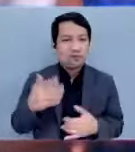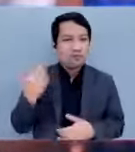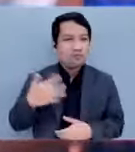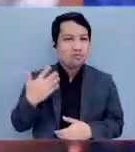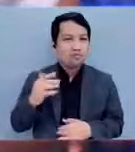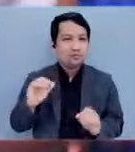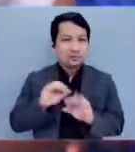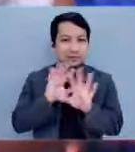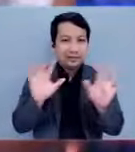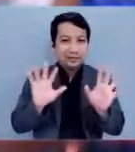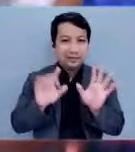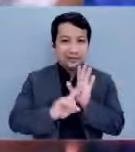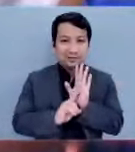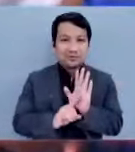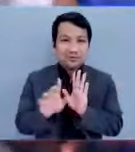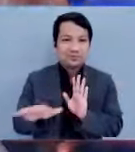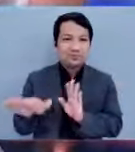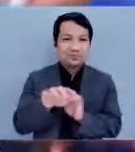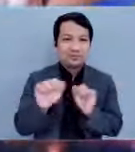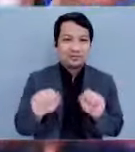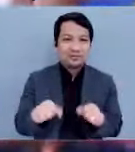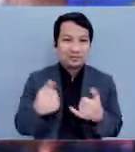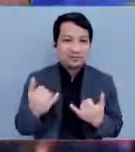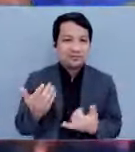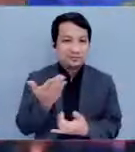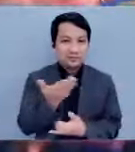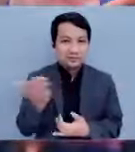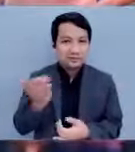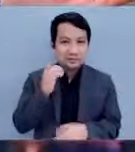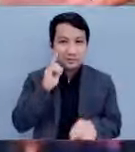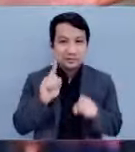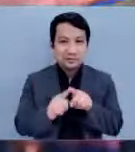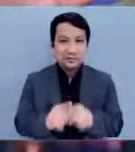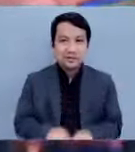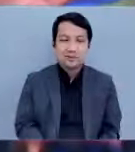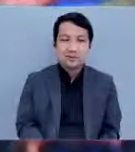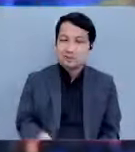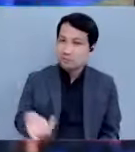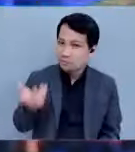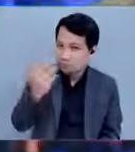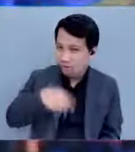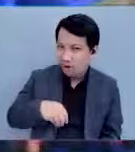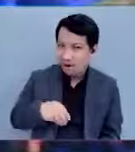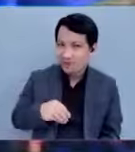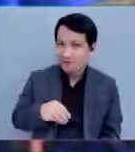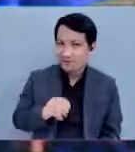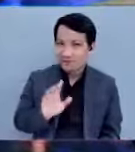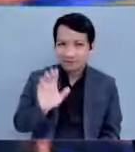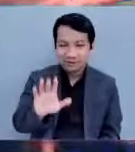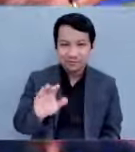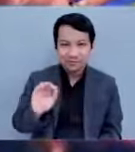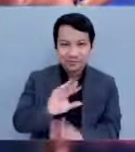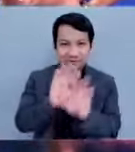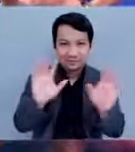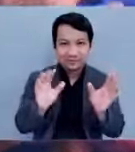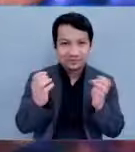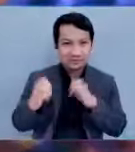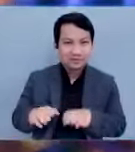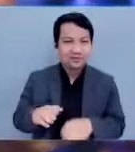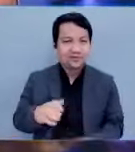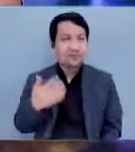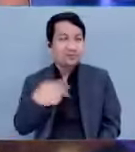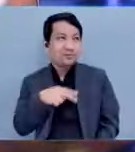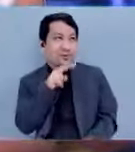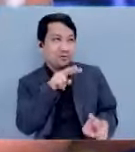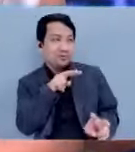tayo para sa ating mga kapatid. Agaw eksena, agaw pansin. Talaga naman kapag nakita mo ito sa isang event, ay mapapahinto at